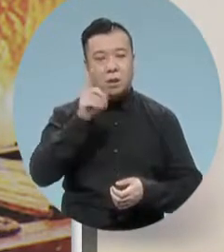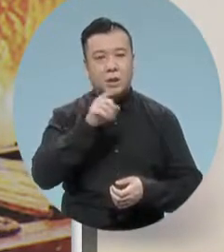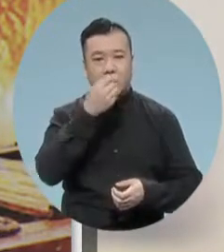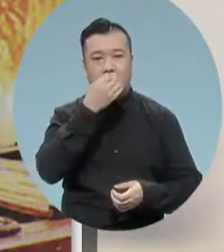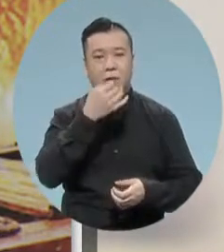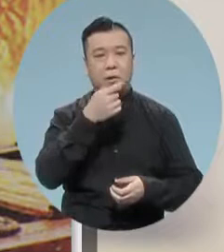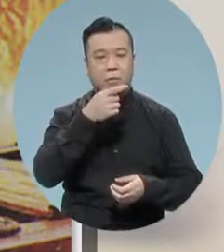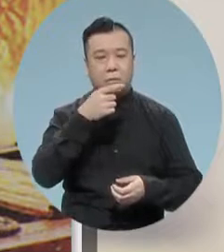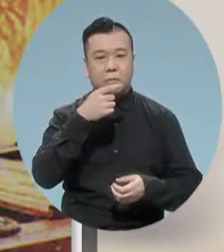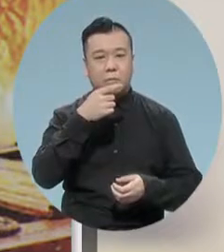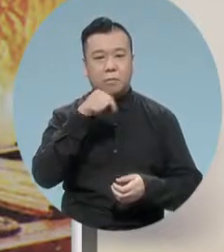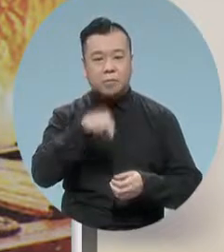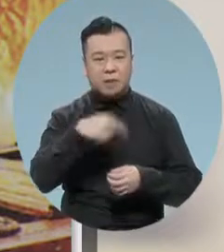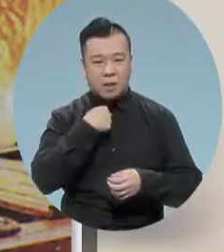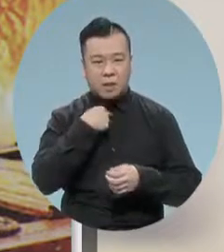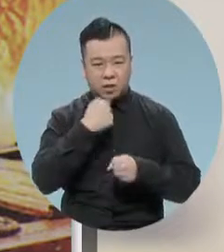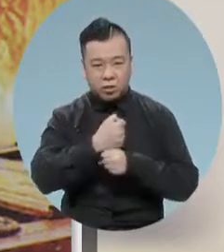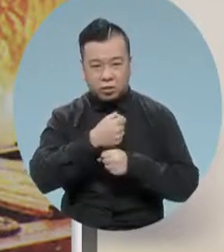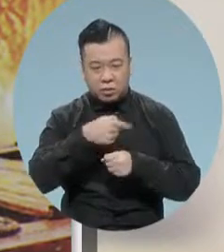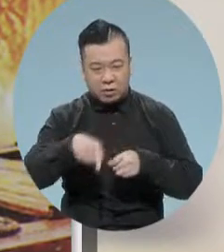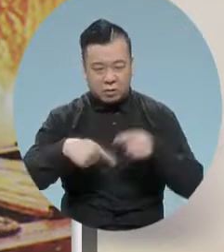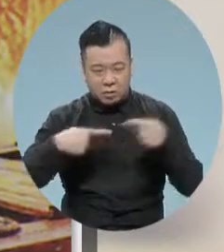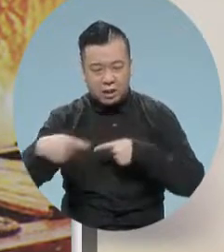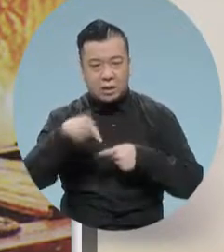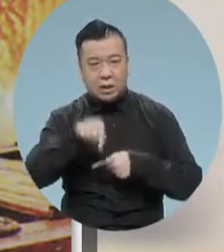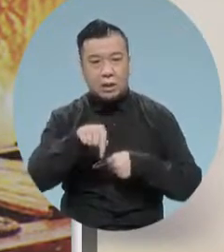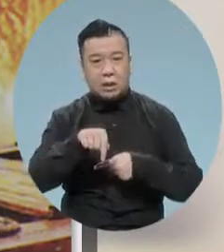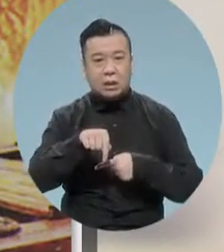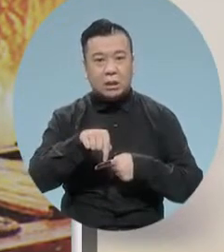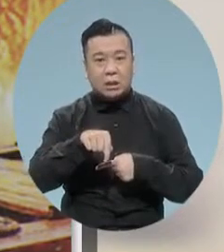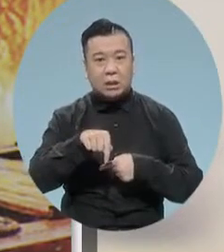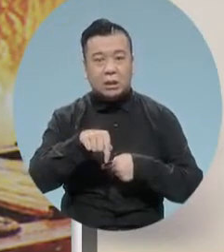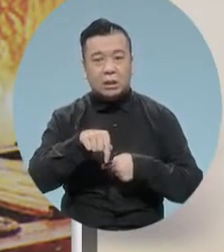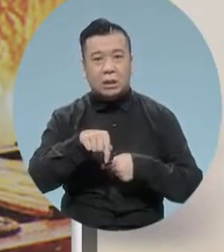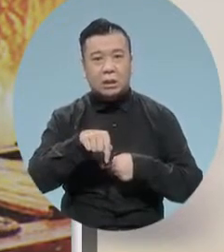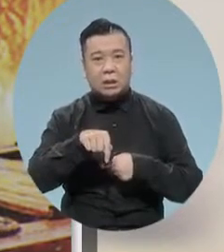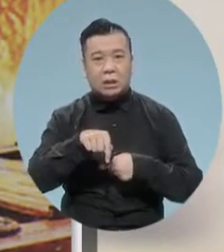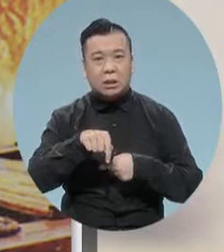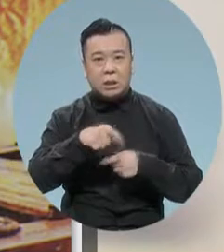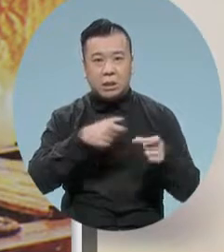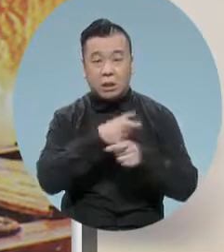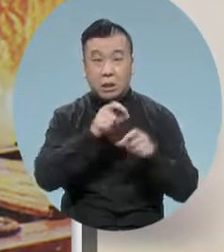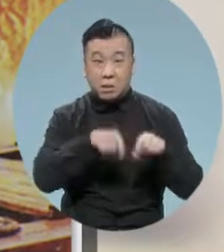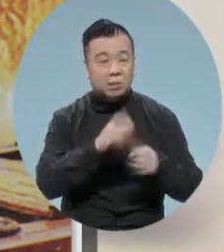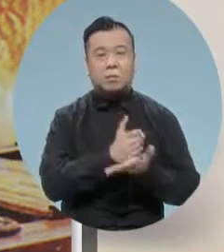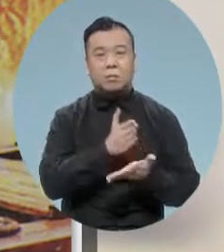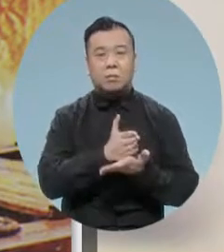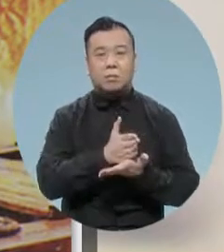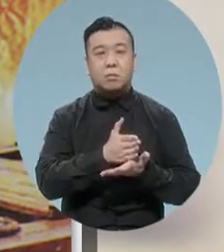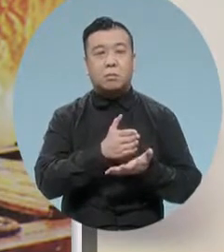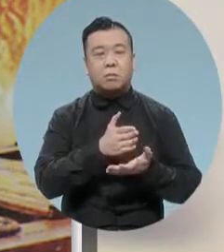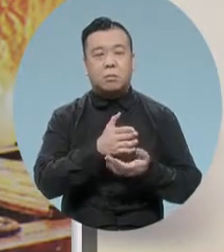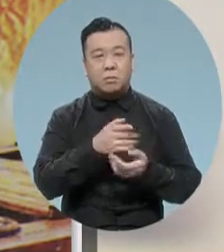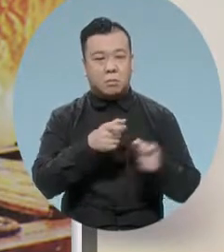香港嘅歲月要解決嘅深層次矛盾，唔係經濟問題，唔